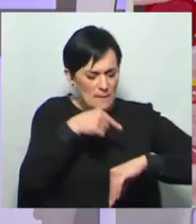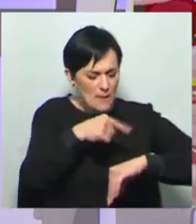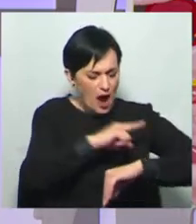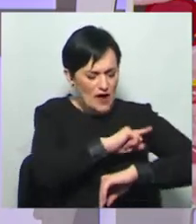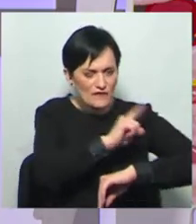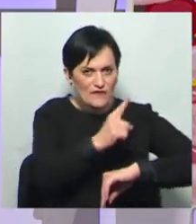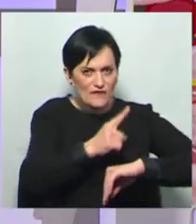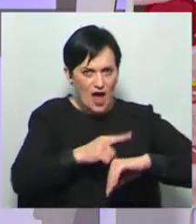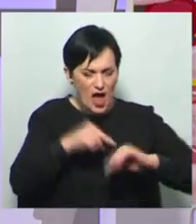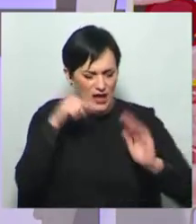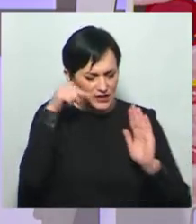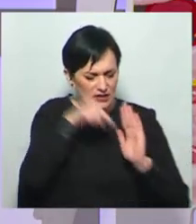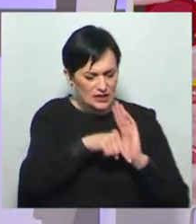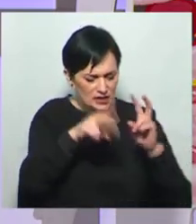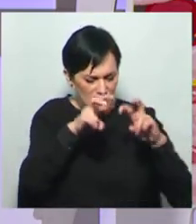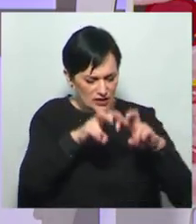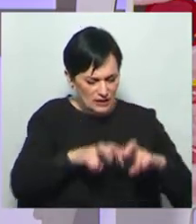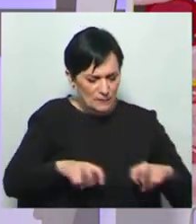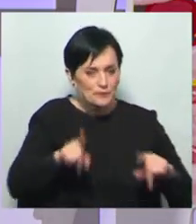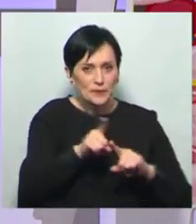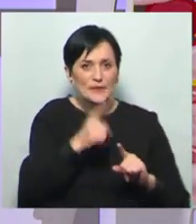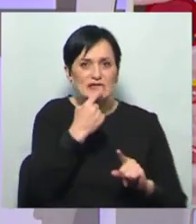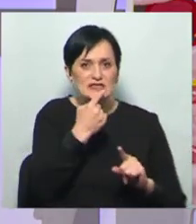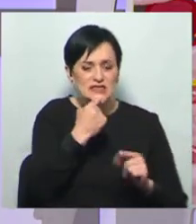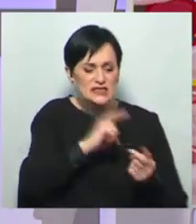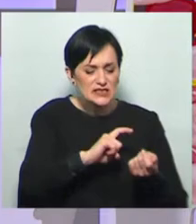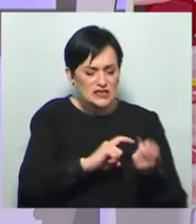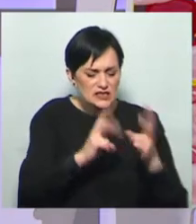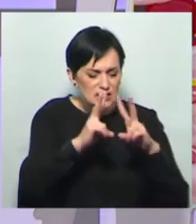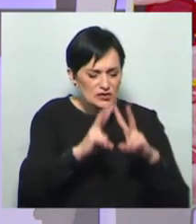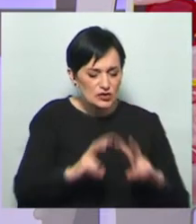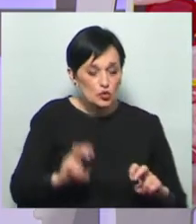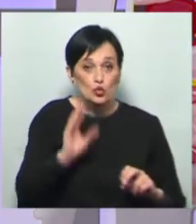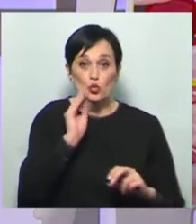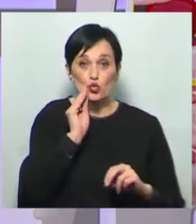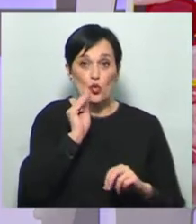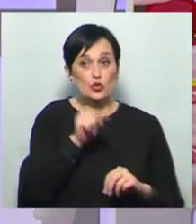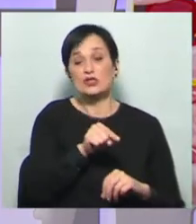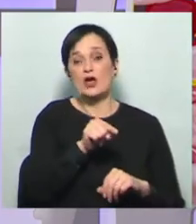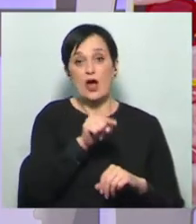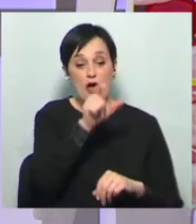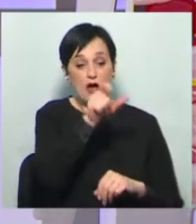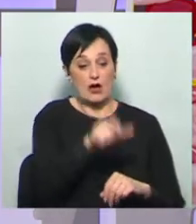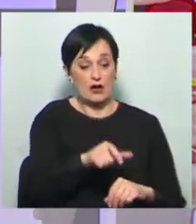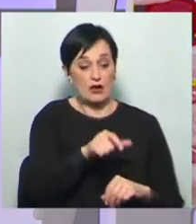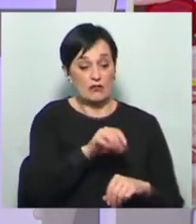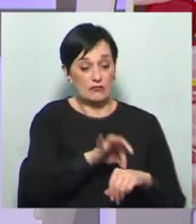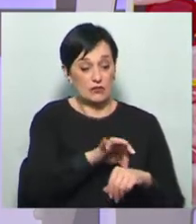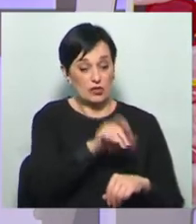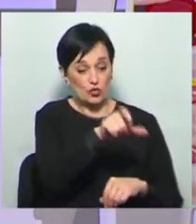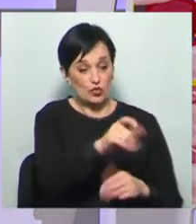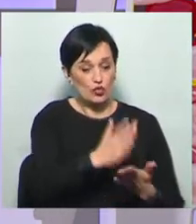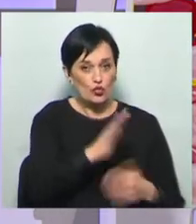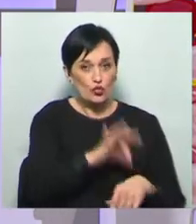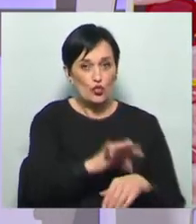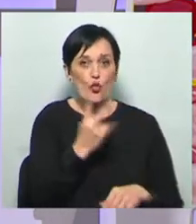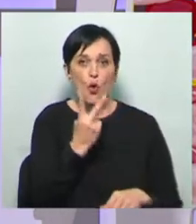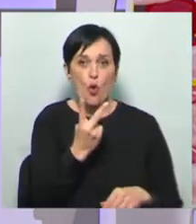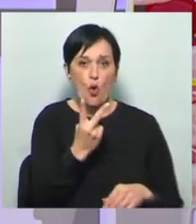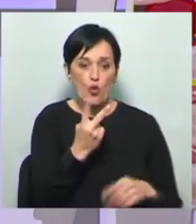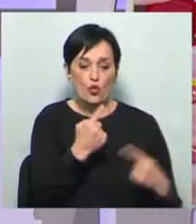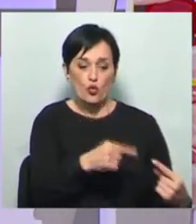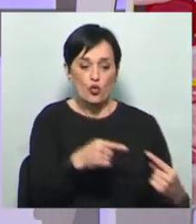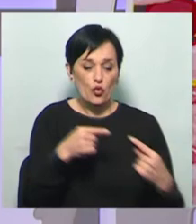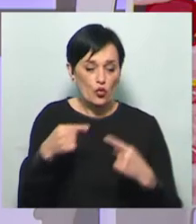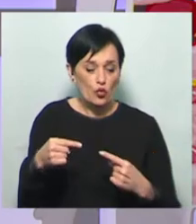რომელსაც გადააქვს დანარჩენი ძირითადი მასა სისხლისა და სასურველი, როდესაც პათოლოგია პაციენტს აქვს, ეს კვლევა გაკეთეს ორ პოზიციაში, ეს